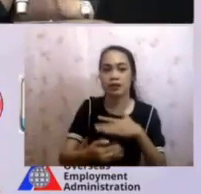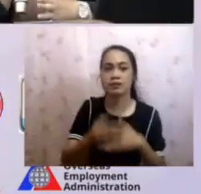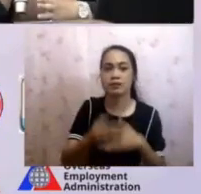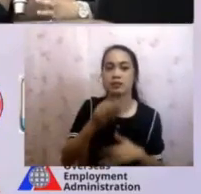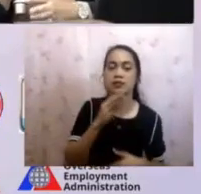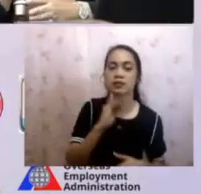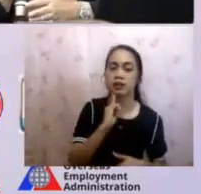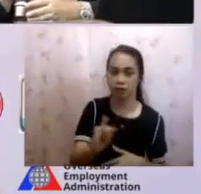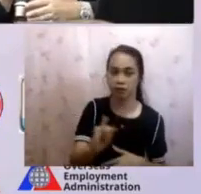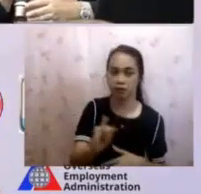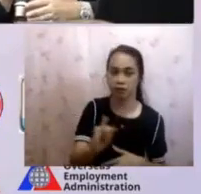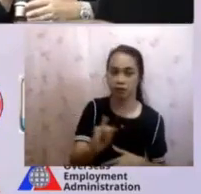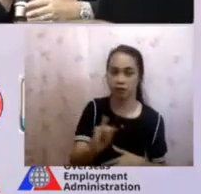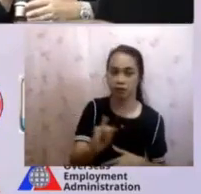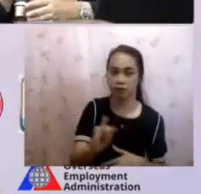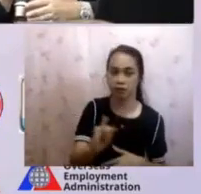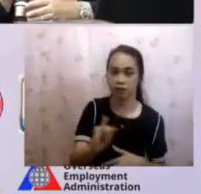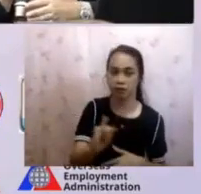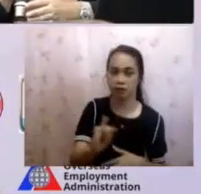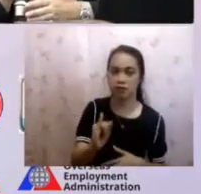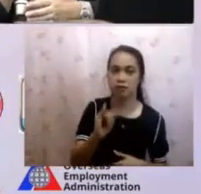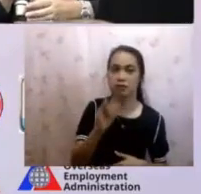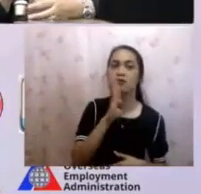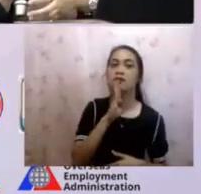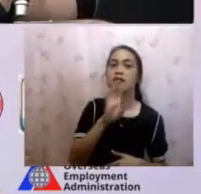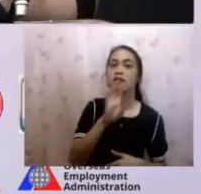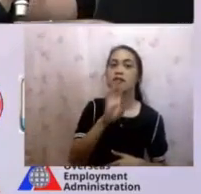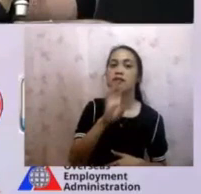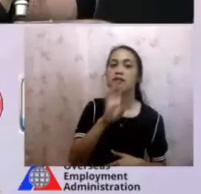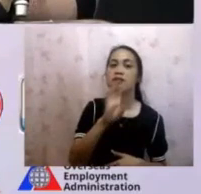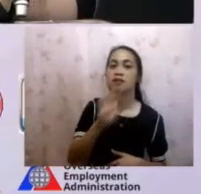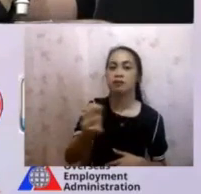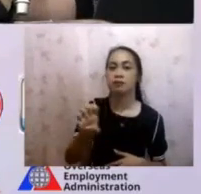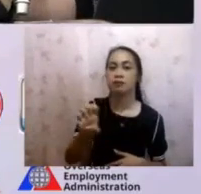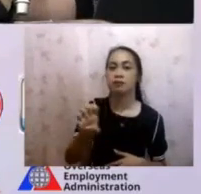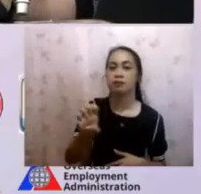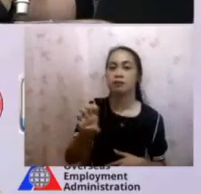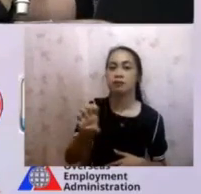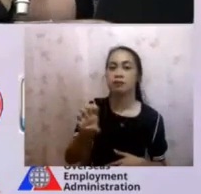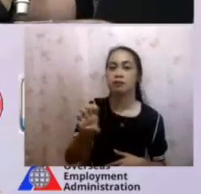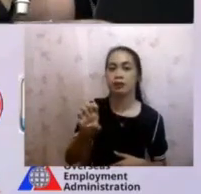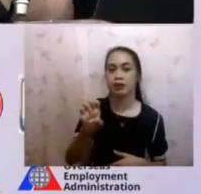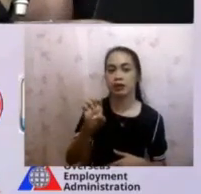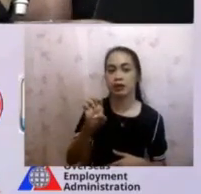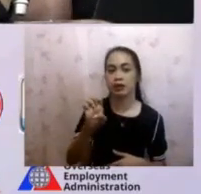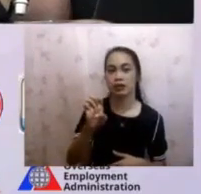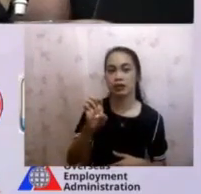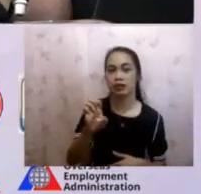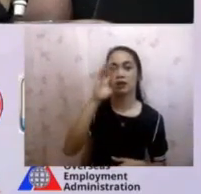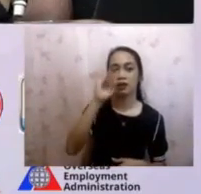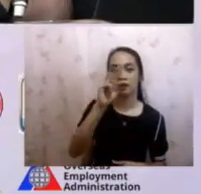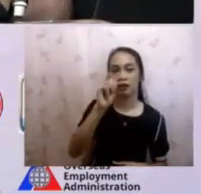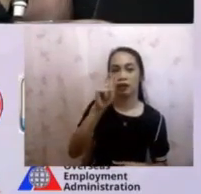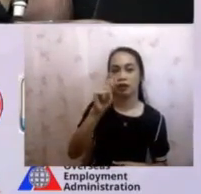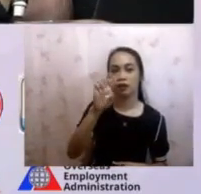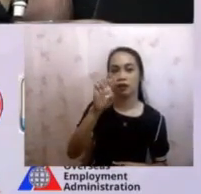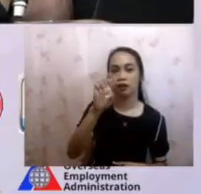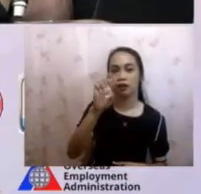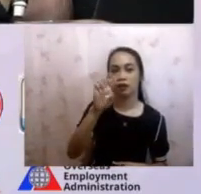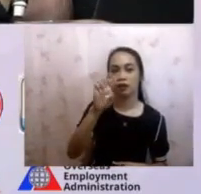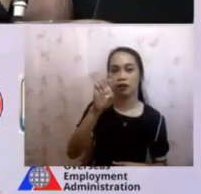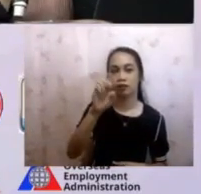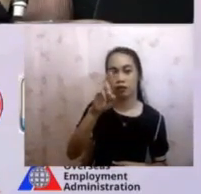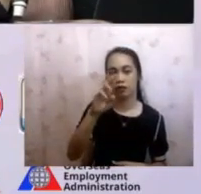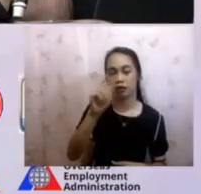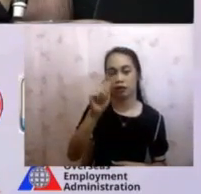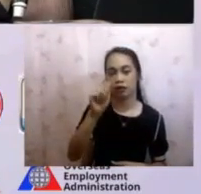nga looking him or her in the eyes, you can look bitaw sa kaning bridge sa iyang nose. Pwede ka diha mo tan-aw, diha arang ka mo